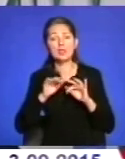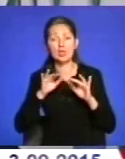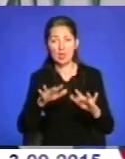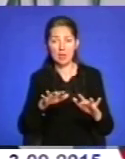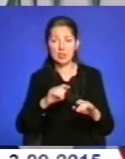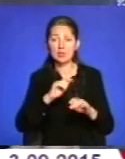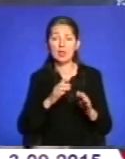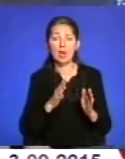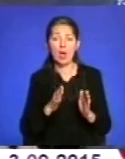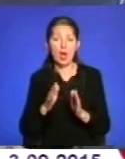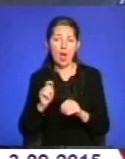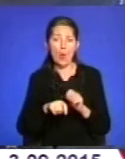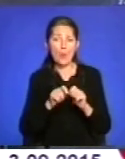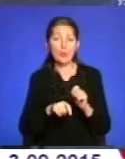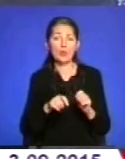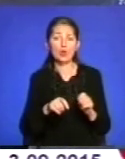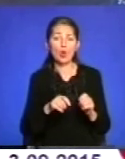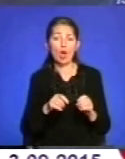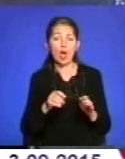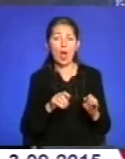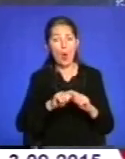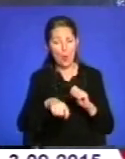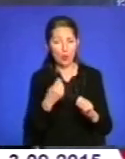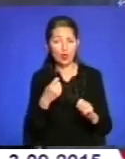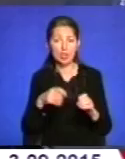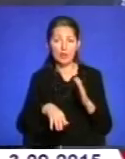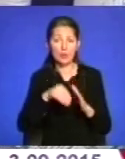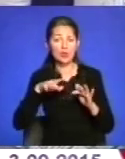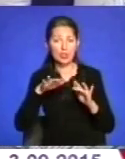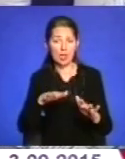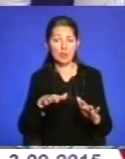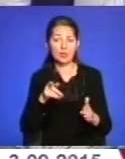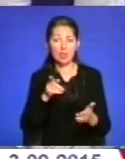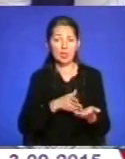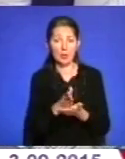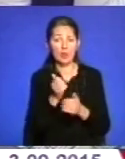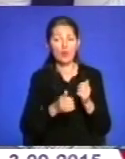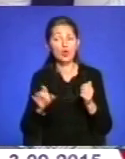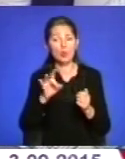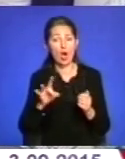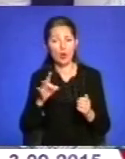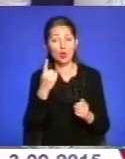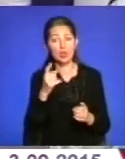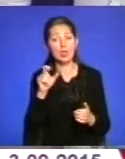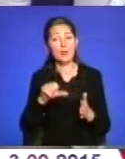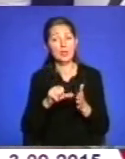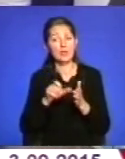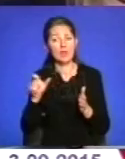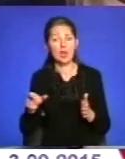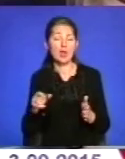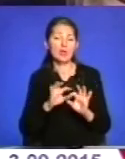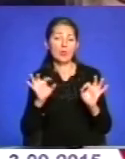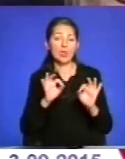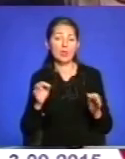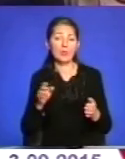виборчого законодавства – основні напрямки їхньої роботи. В кожному районі, як мінімум, один представник інформуватиме про перебіг подій. Велику